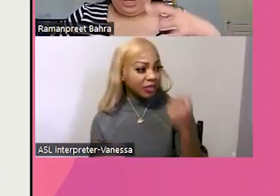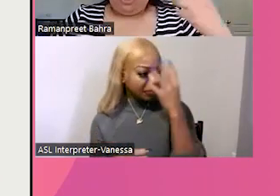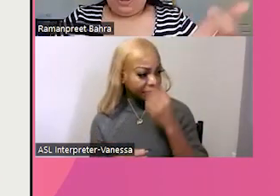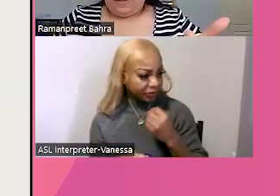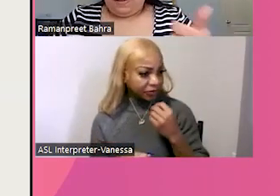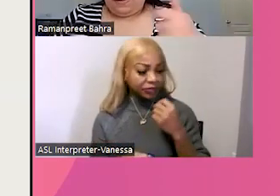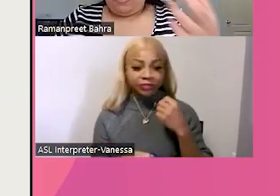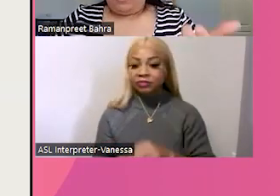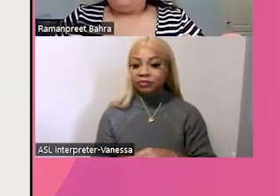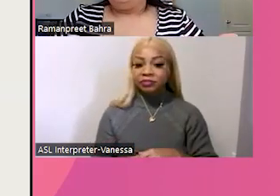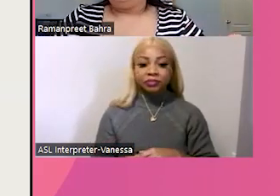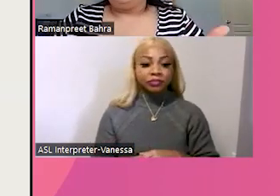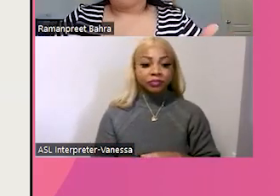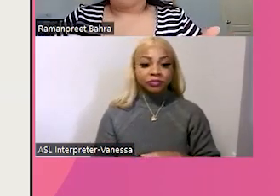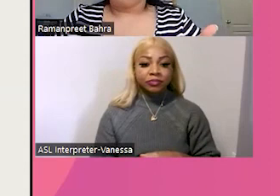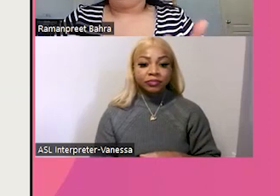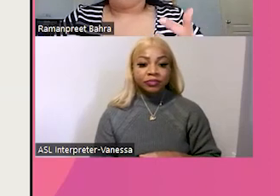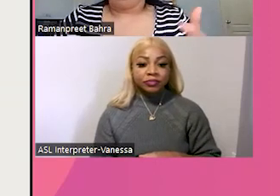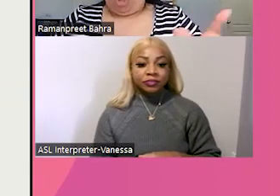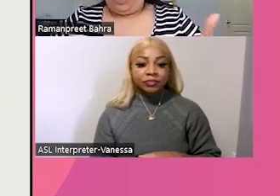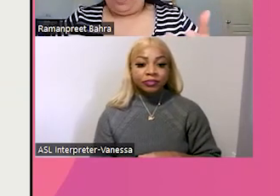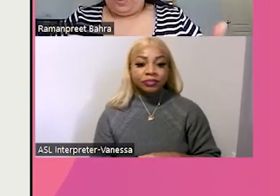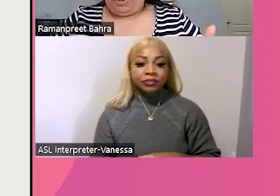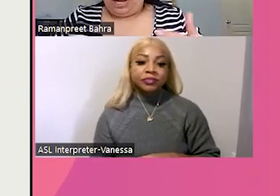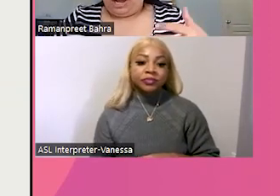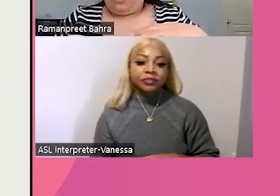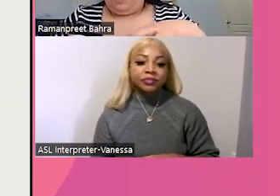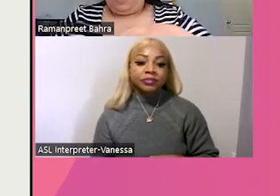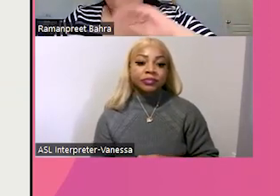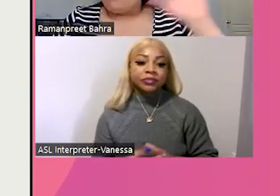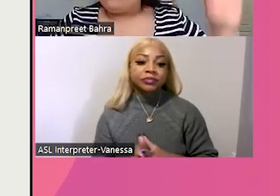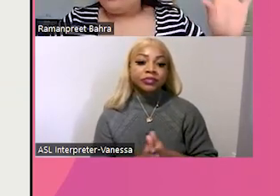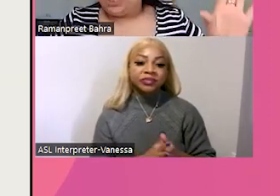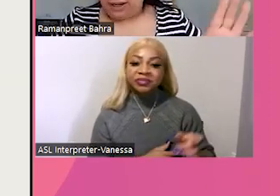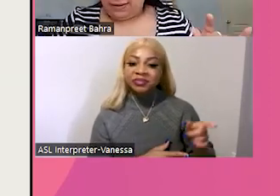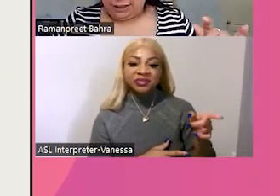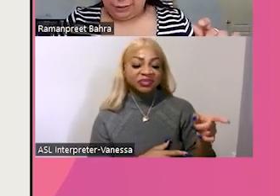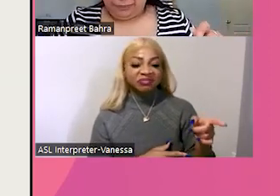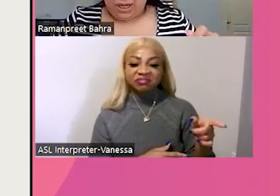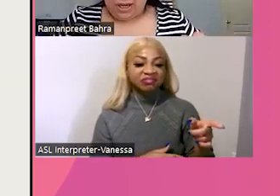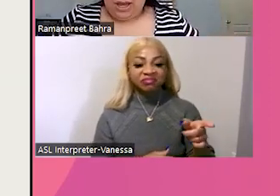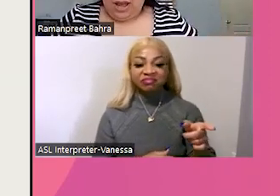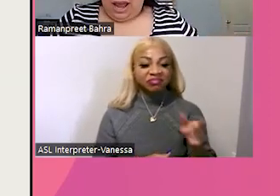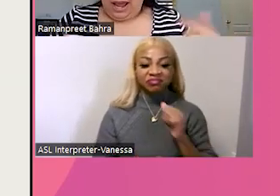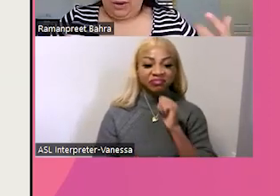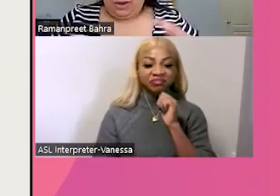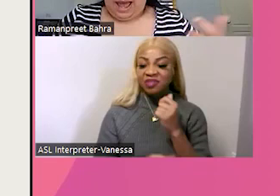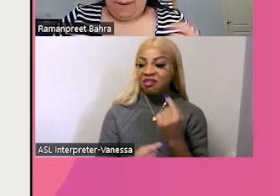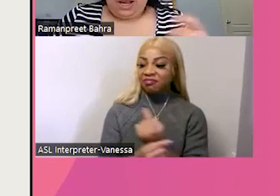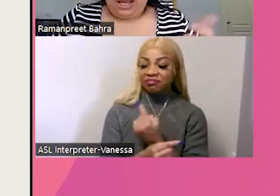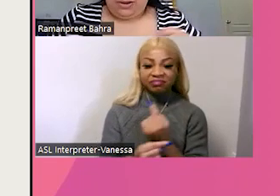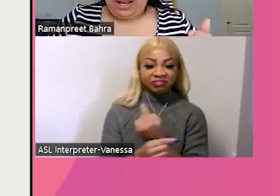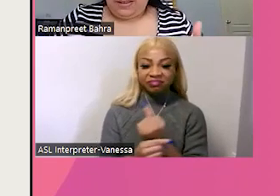cet amalgame de la beauté et de la santé, où on